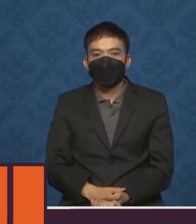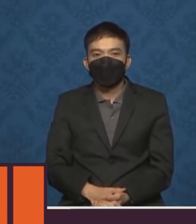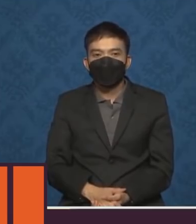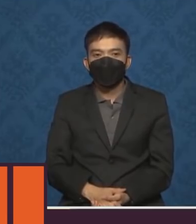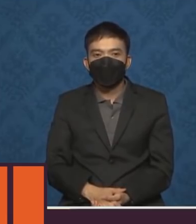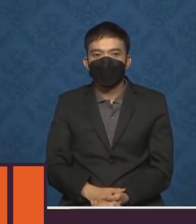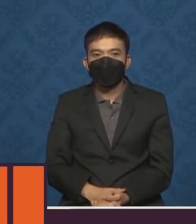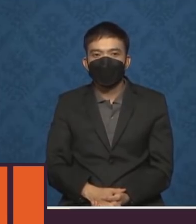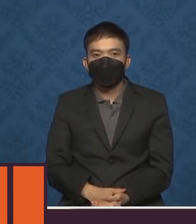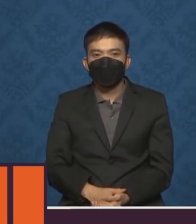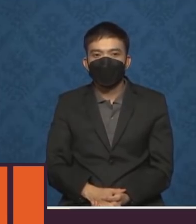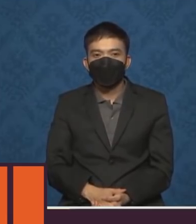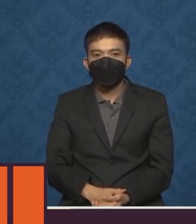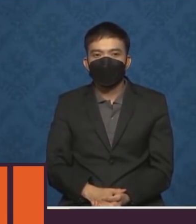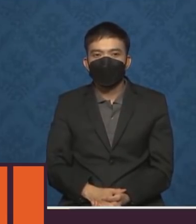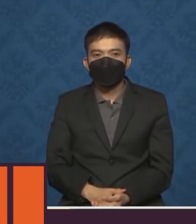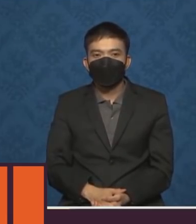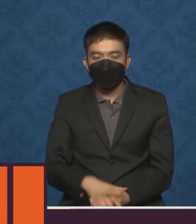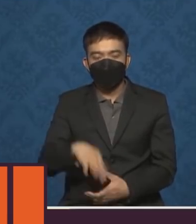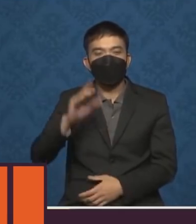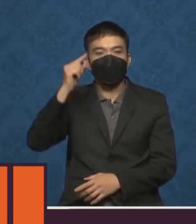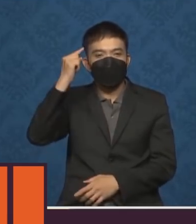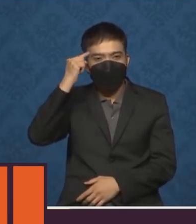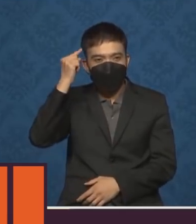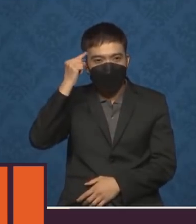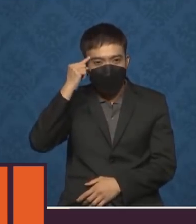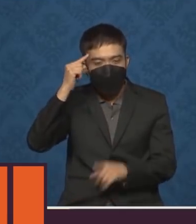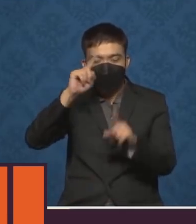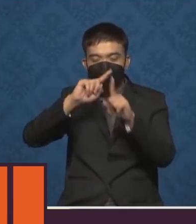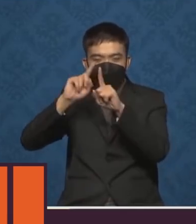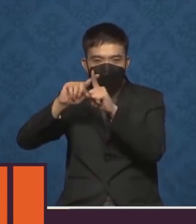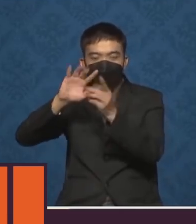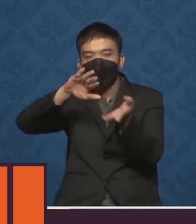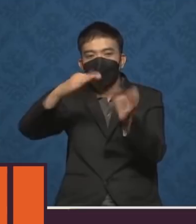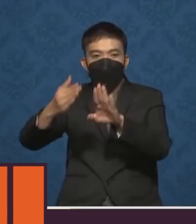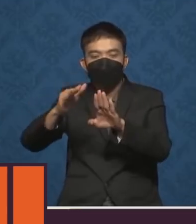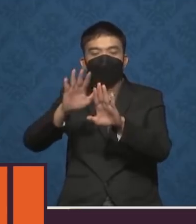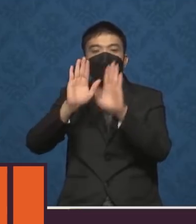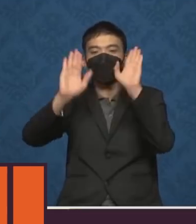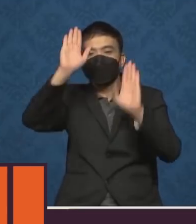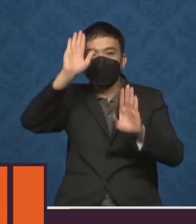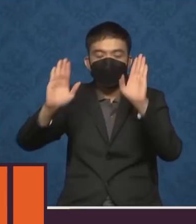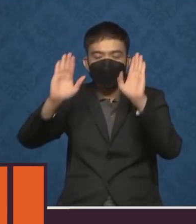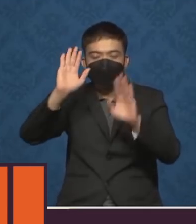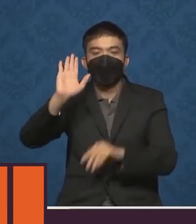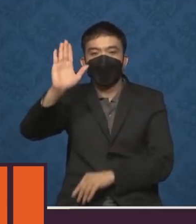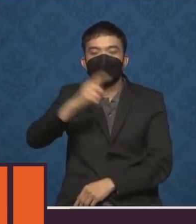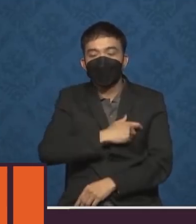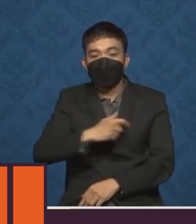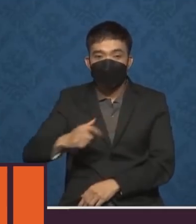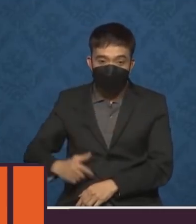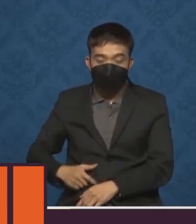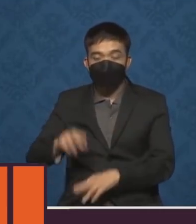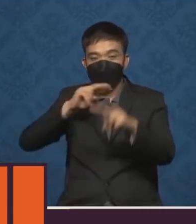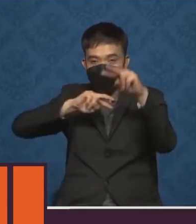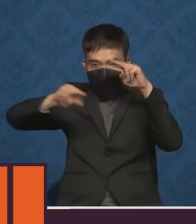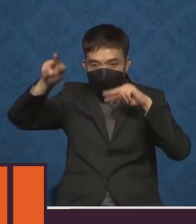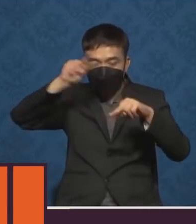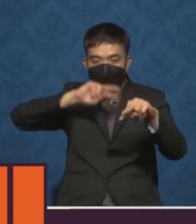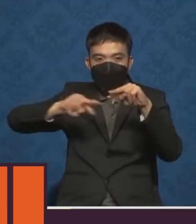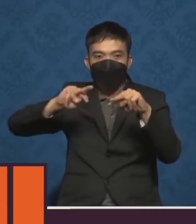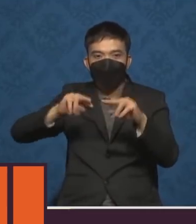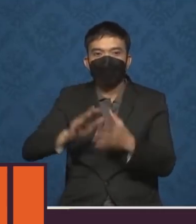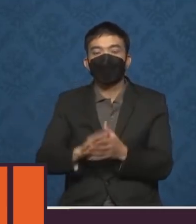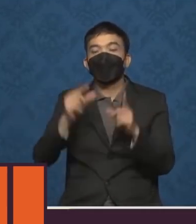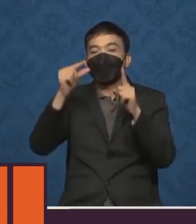กิดแนวคิดของการล้มล้างการปกครองในระบอบประชาธิปไตยอันมีพระมหากษัตริย์ทรงเป็นมุขซึ่งสืบเนื่องมา